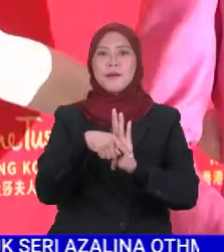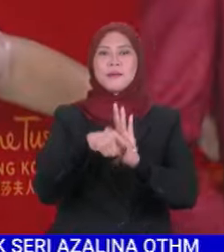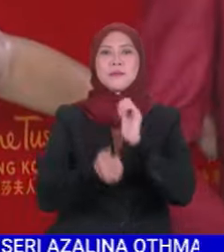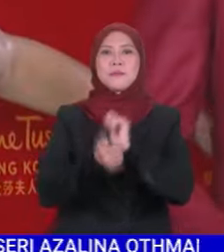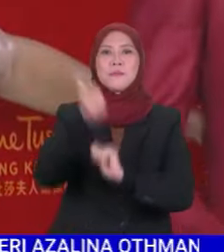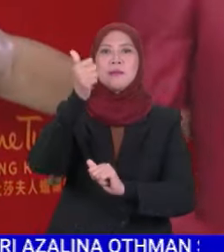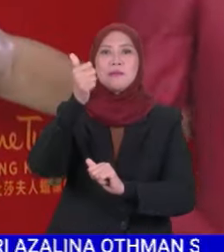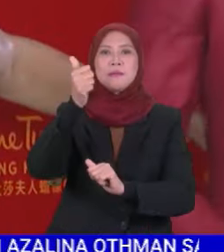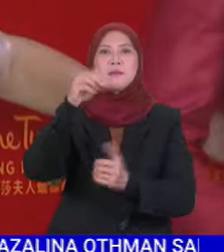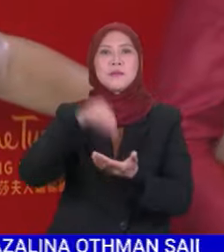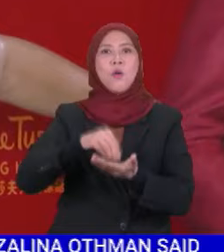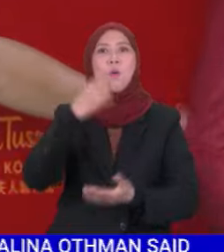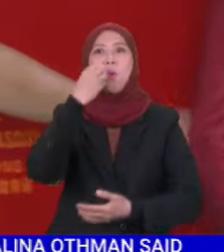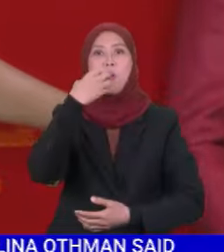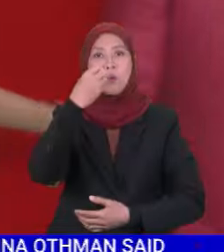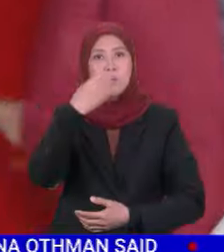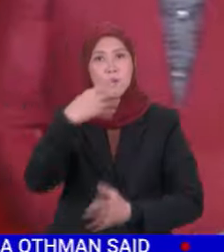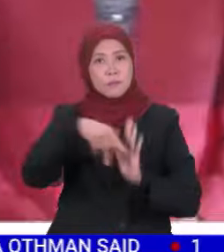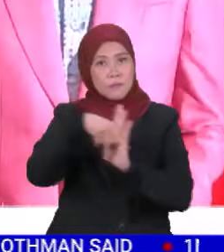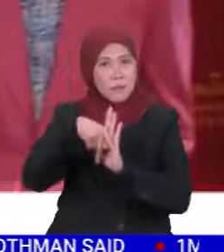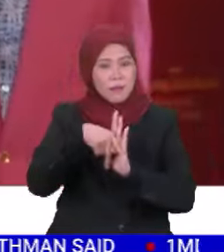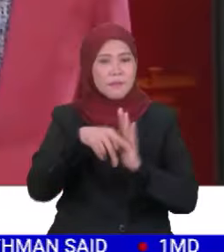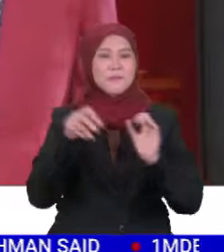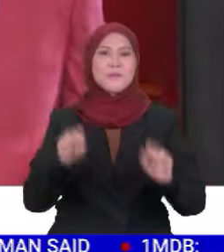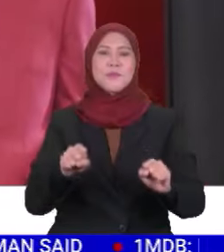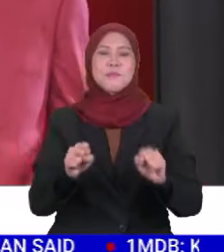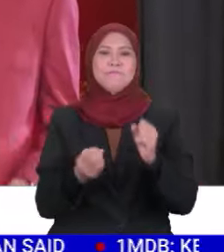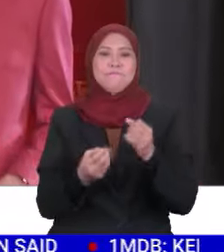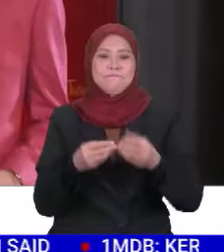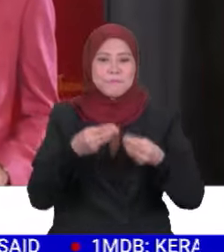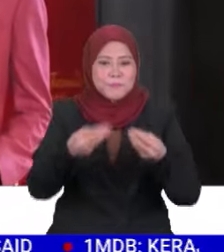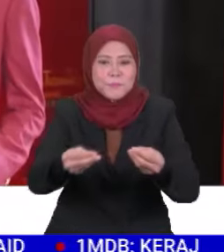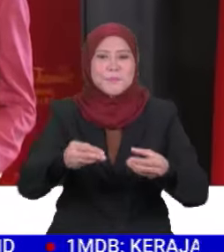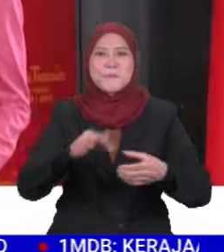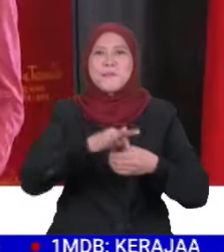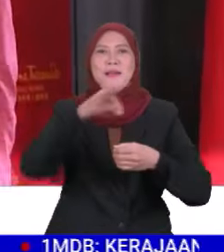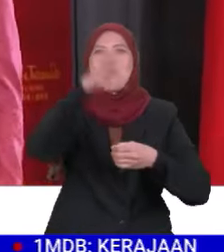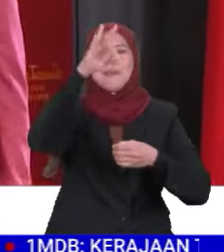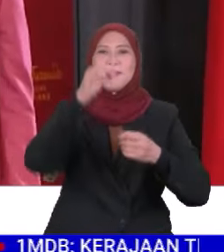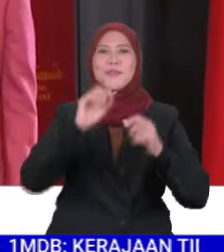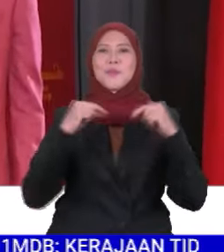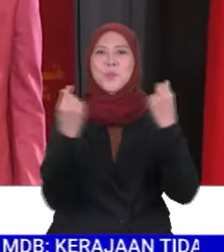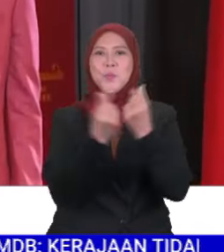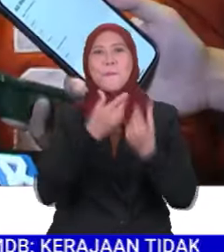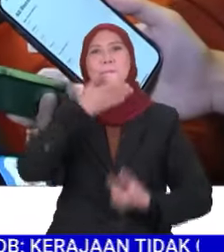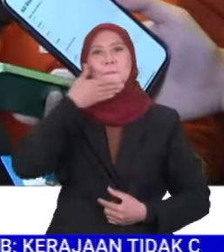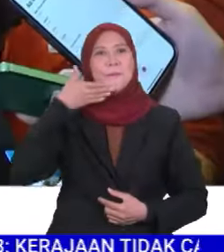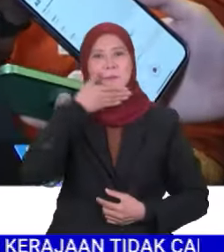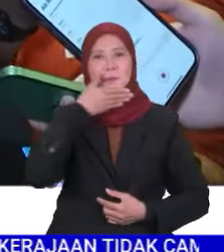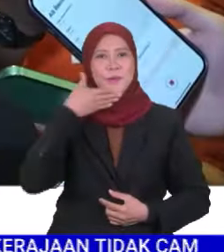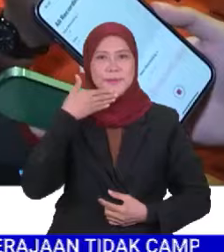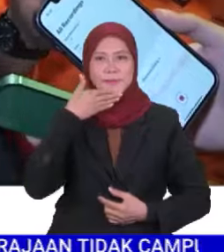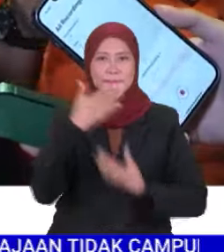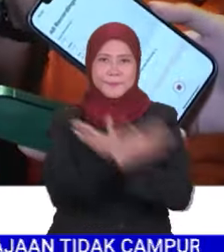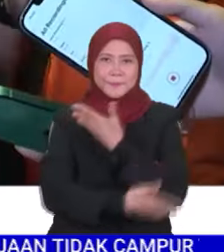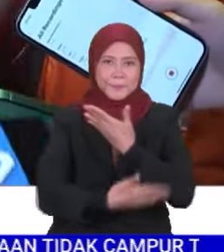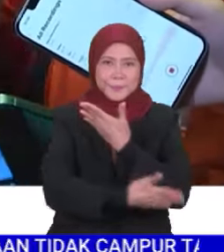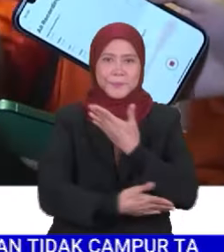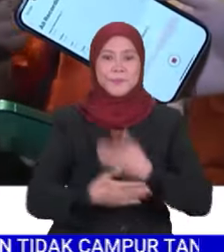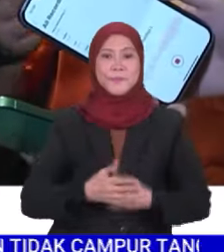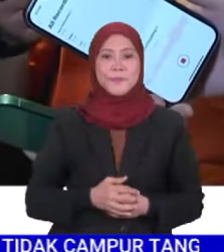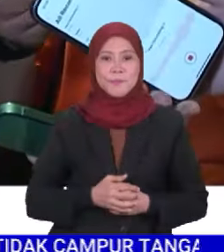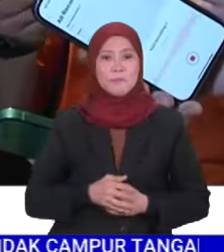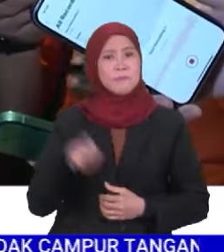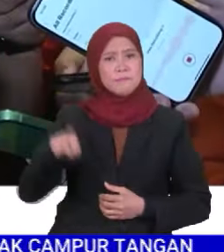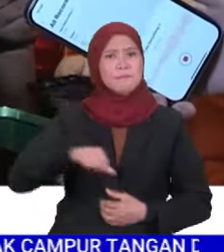Champions semadam to show Hongkong mampu Mencetuskan inspirasi kepada atlet muda negara ini satu kebanggaan